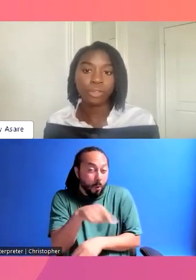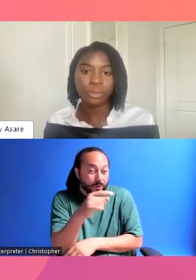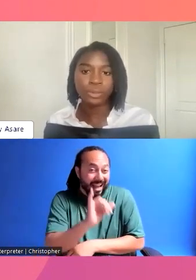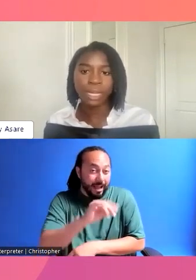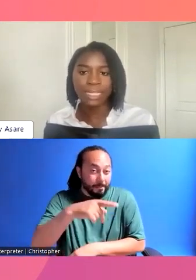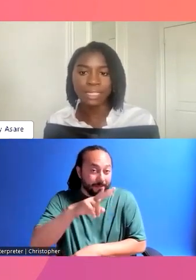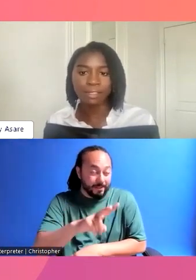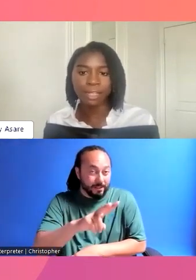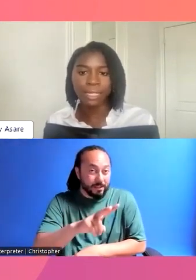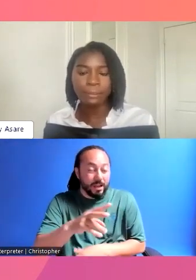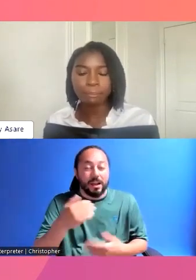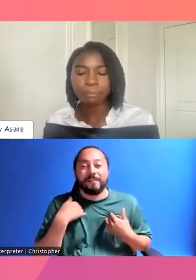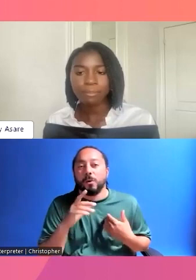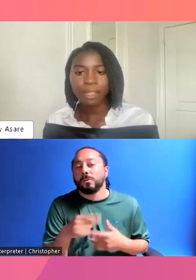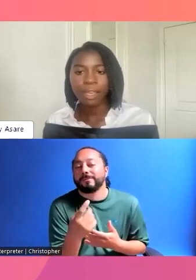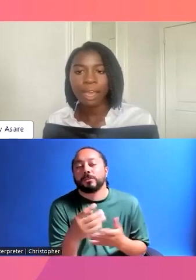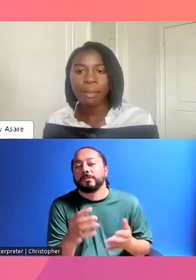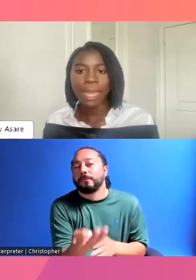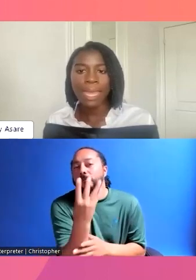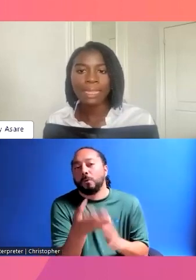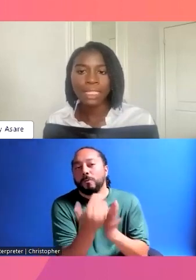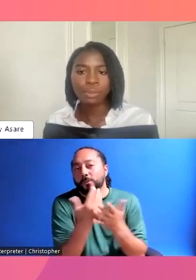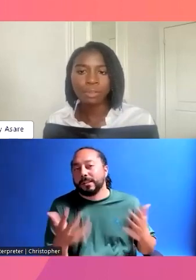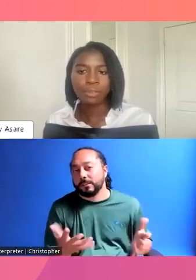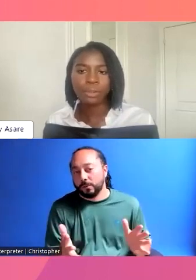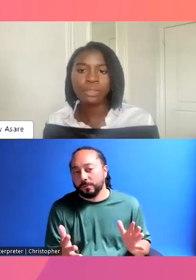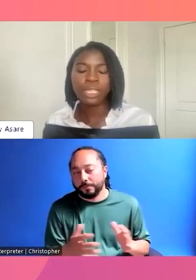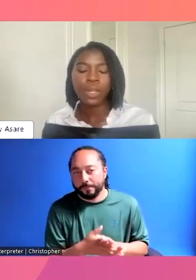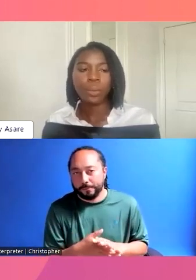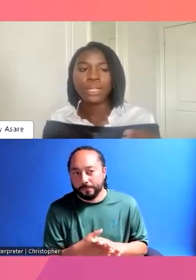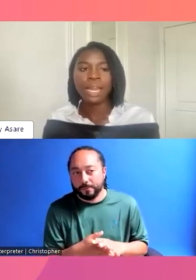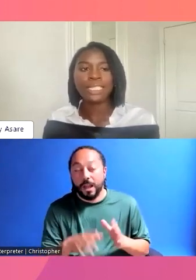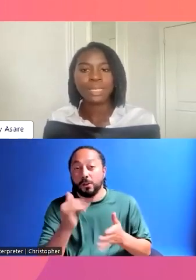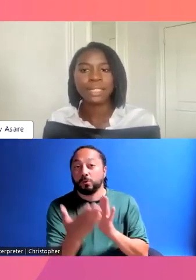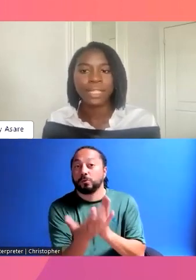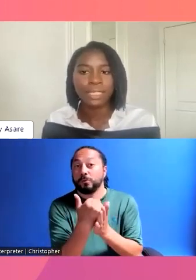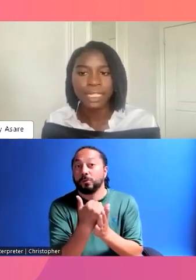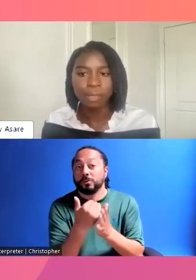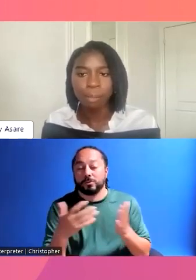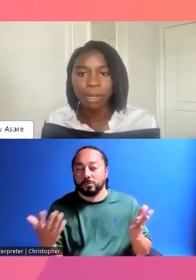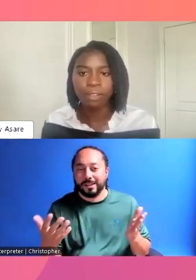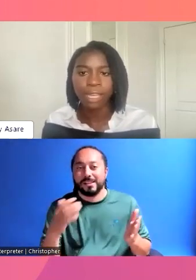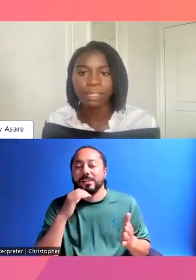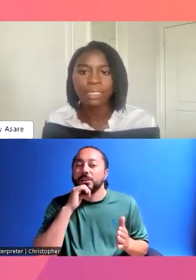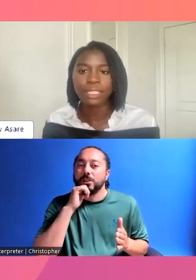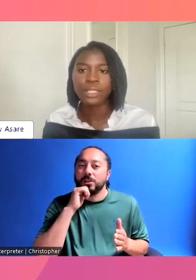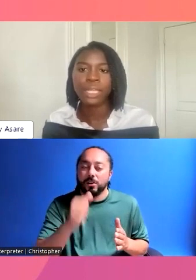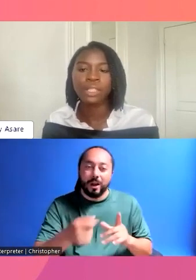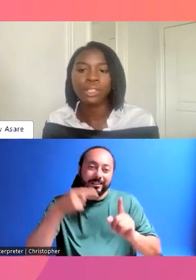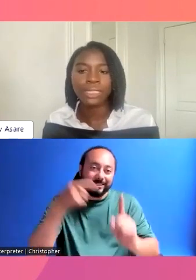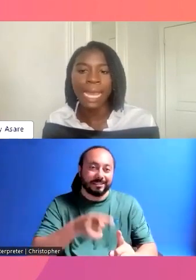Lorsqu'on examine le soutien par les pairs sur la VC simple, seulement la VC, il y avait 4 donc,